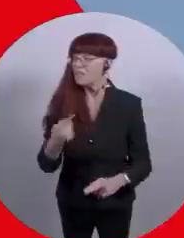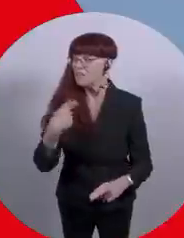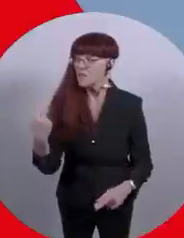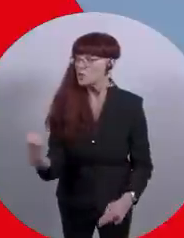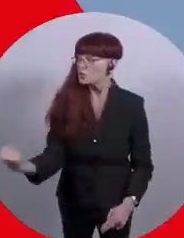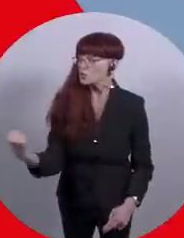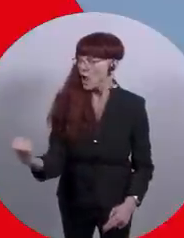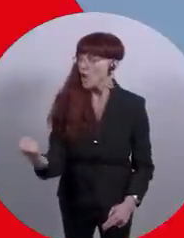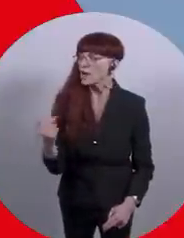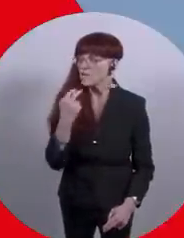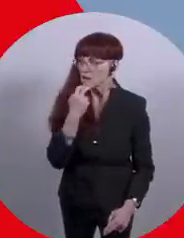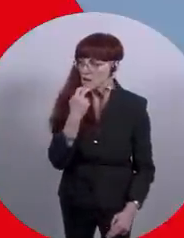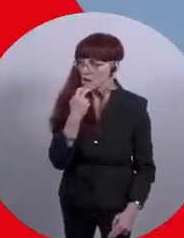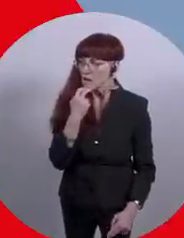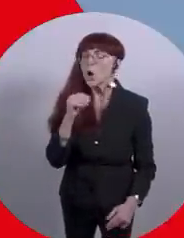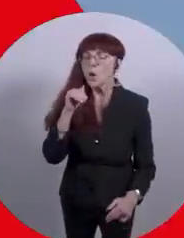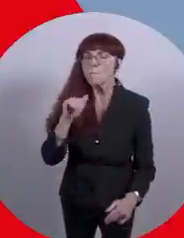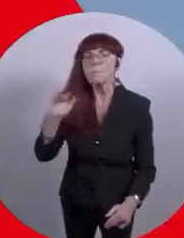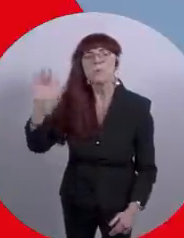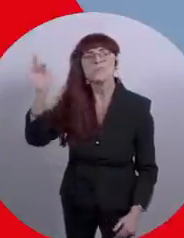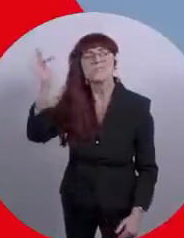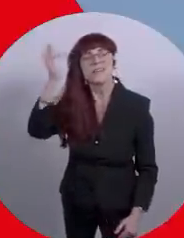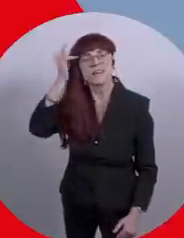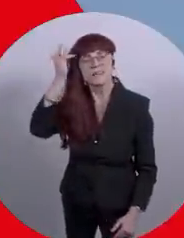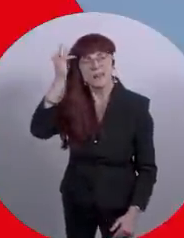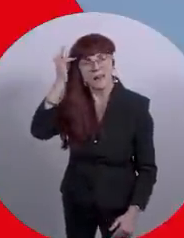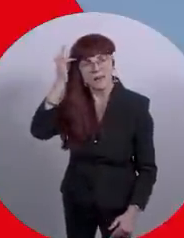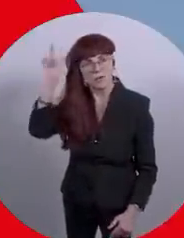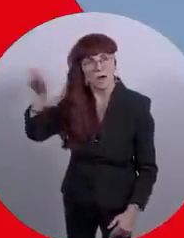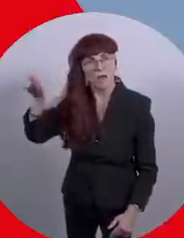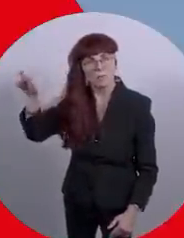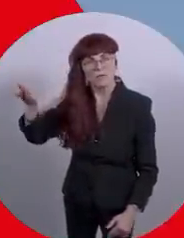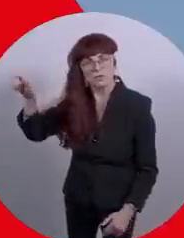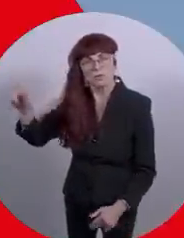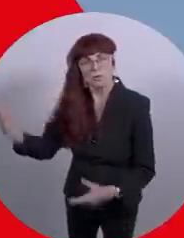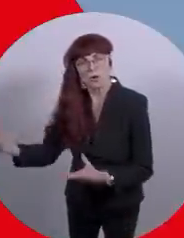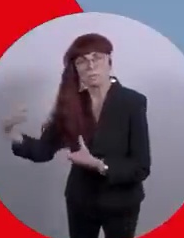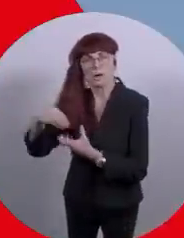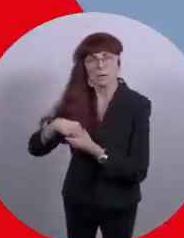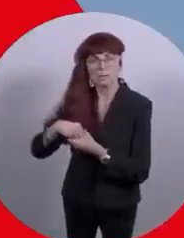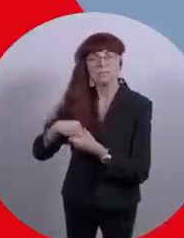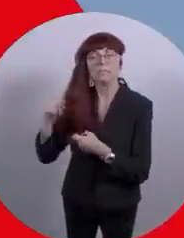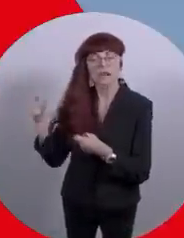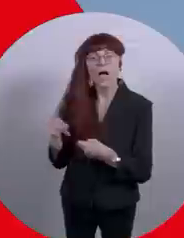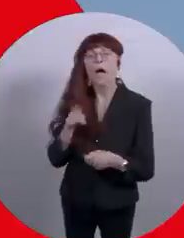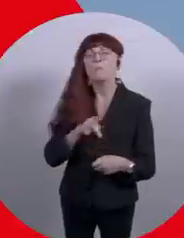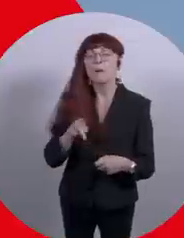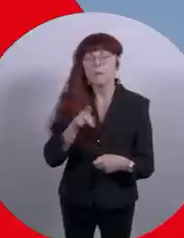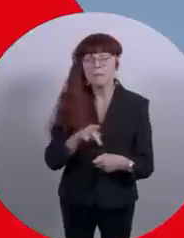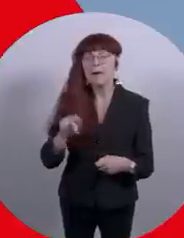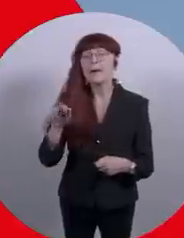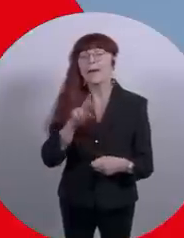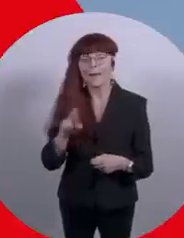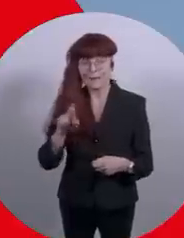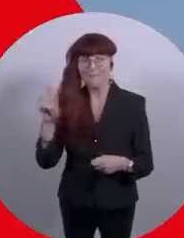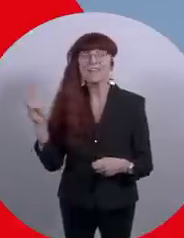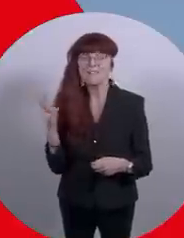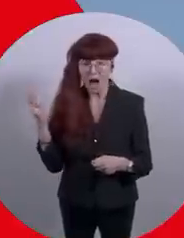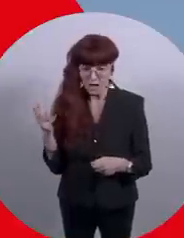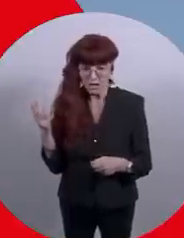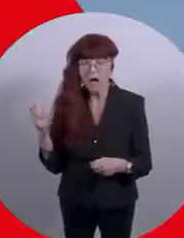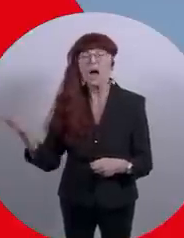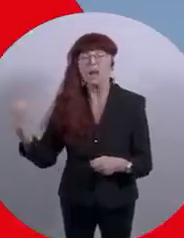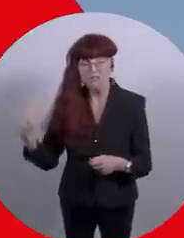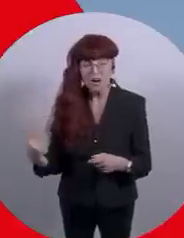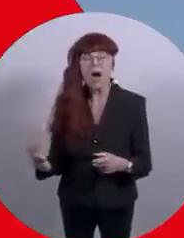erstmal diese intellektuellen Ansprüche die pamelerin die Wagen auch bei uns hereingebracht hat stärken